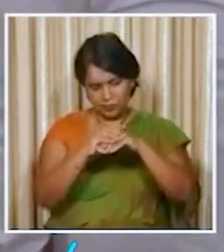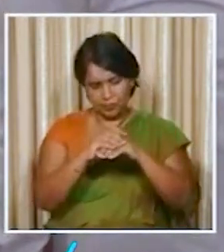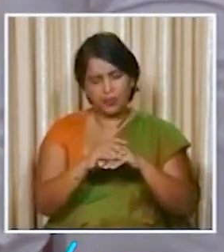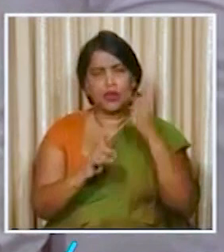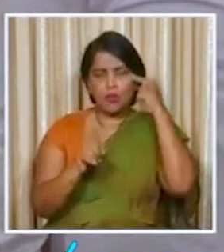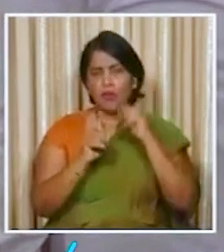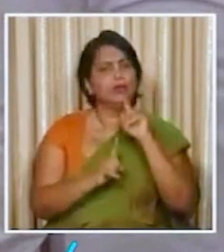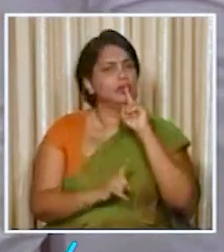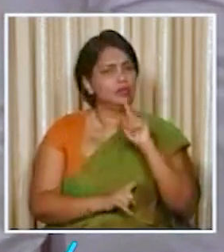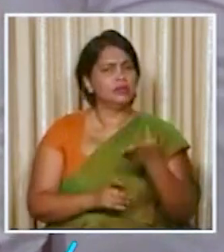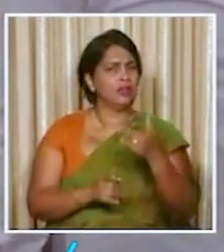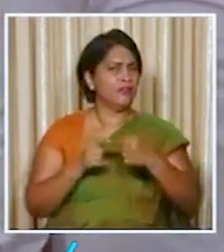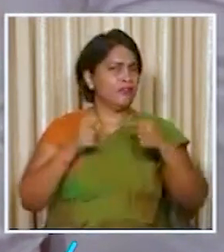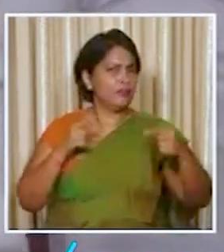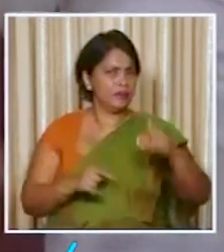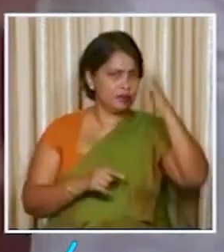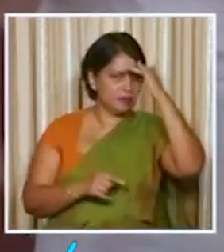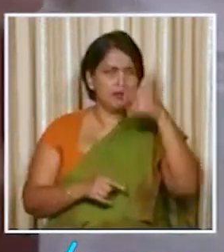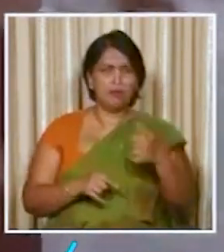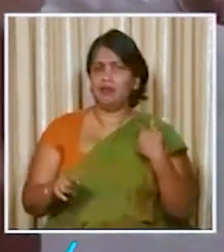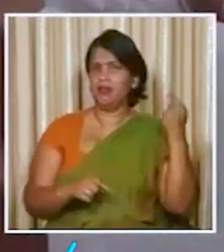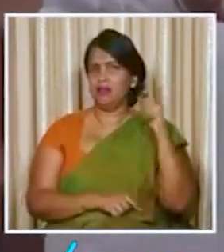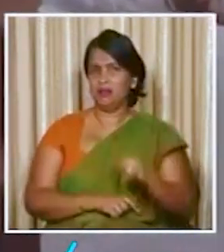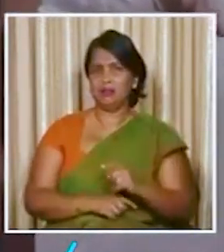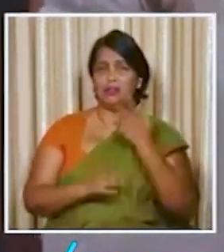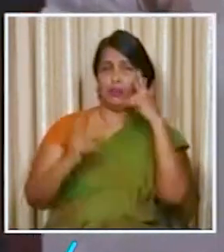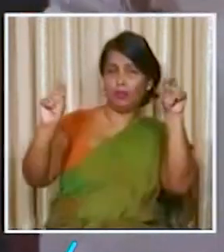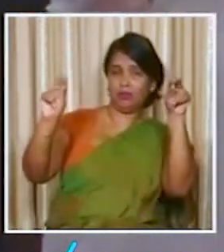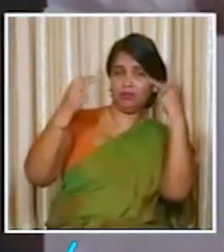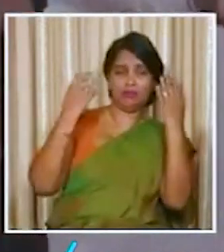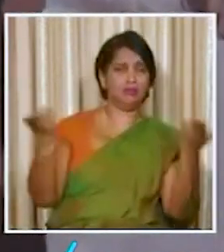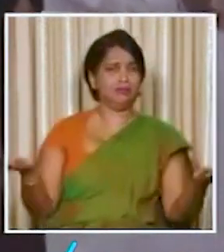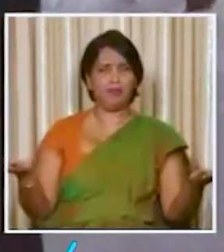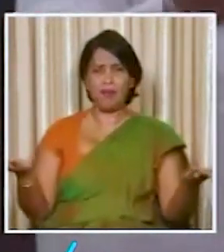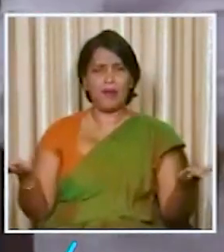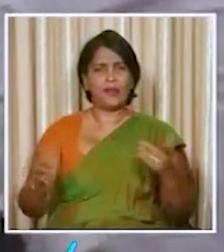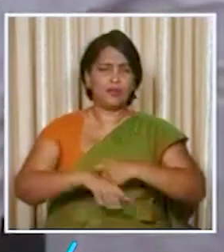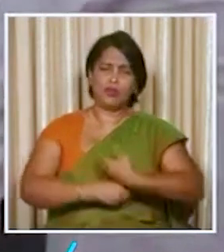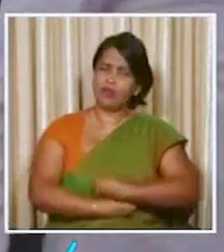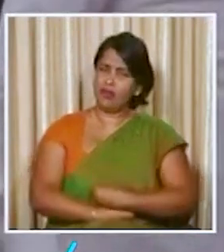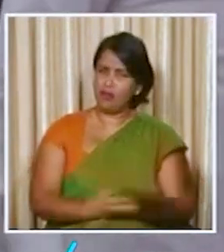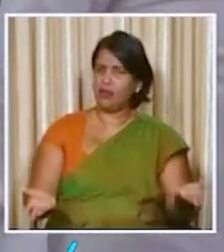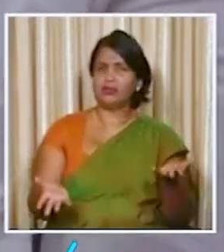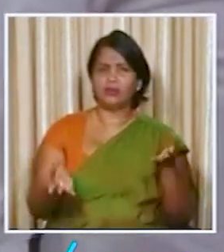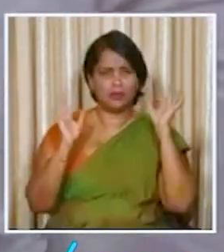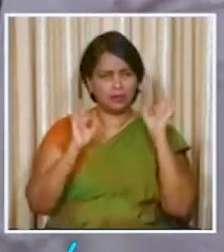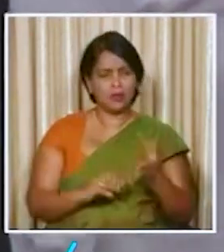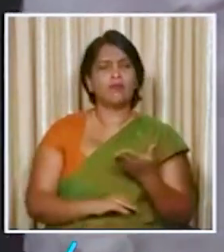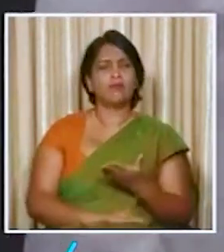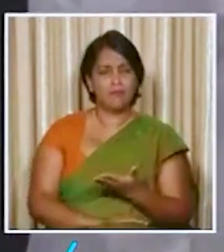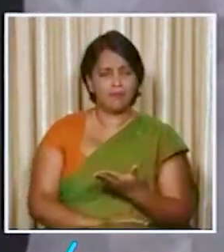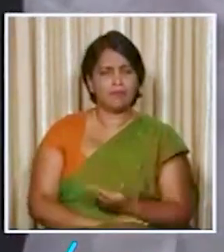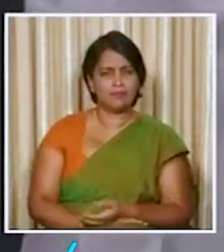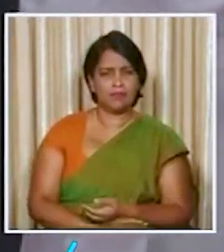කරන්න ඕනේ මේ විපක්ෂ නායකතුමා මෙතනට ඇවිල්ලා මේ ෂෝ එකක් දාන්නේ මේ කාලේ නාස්ති කරන්න එපා ඔය ගොඩාක් අය සෝ